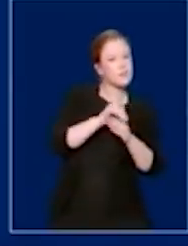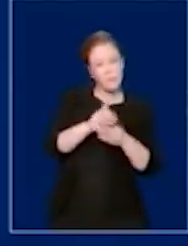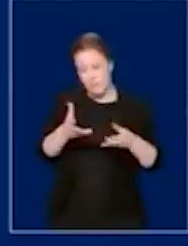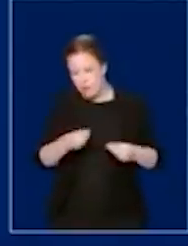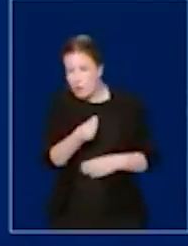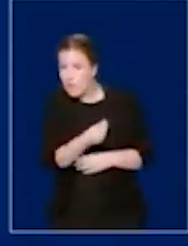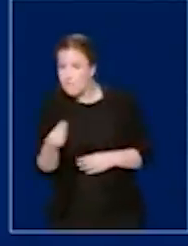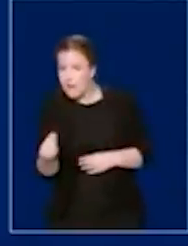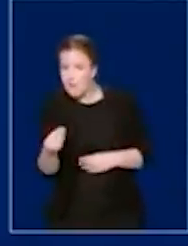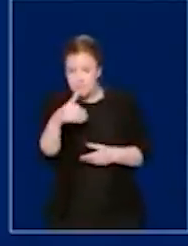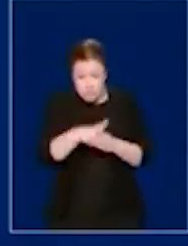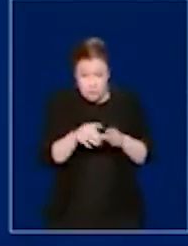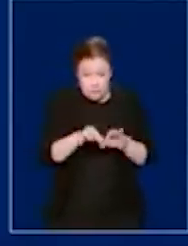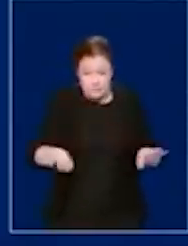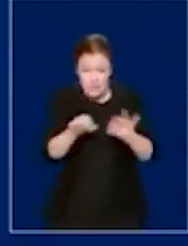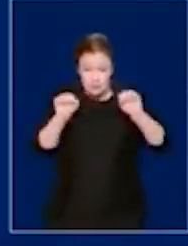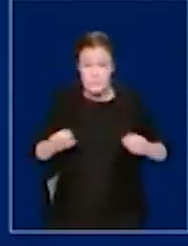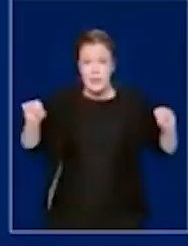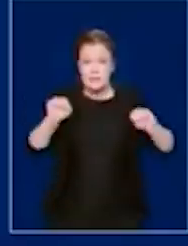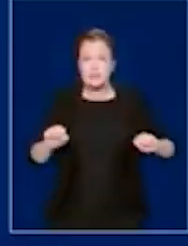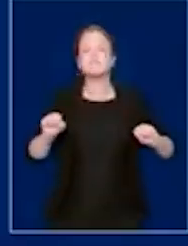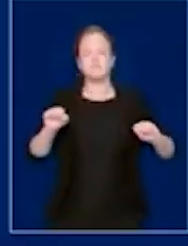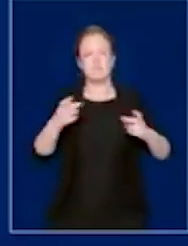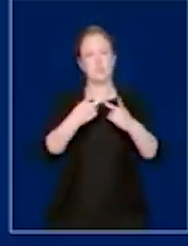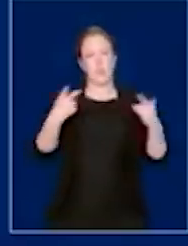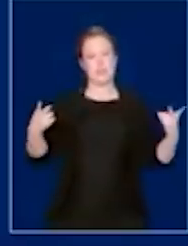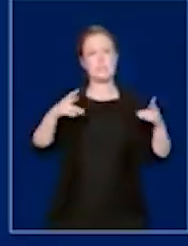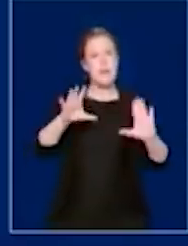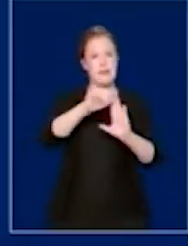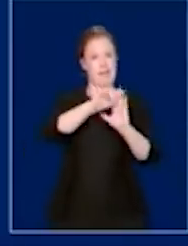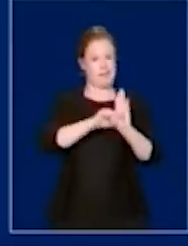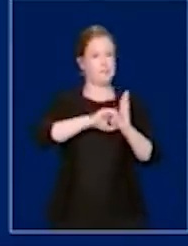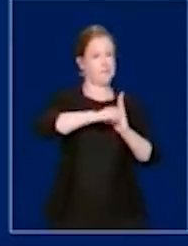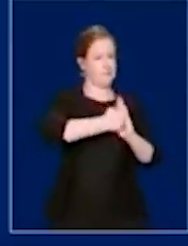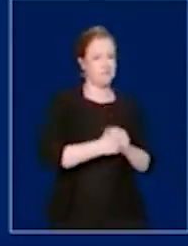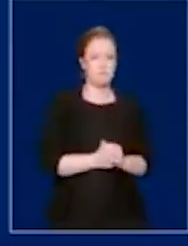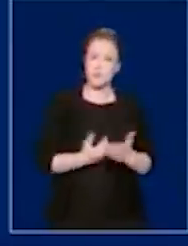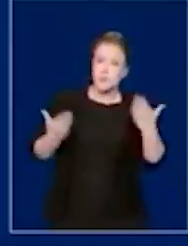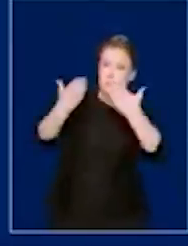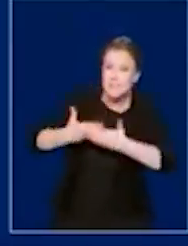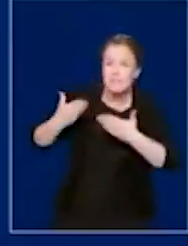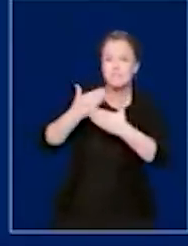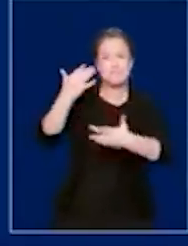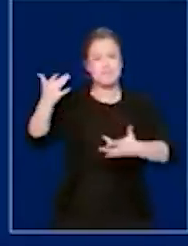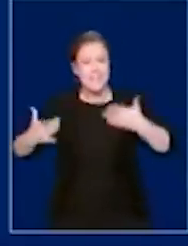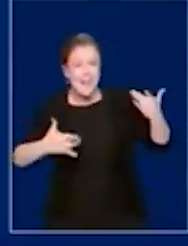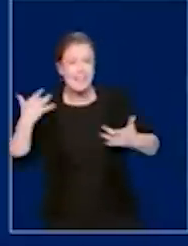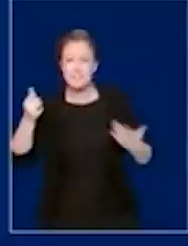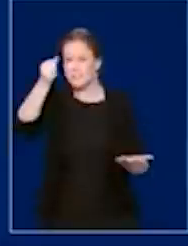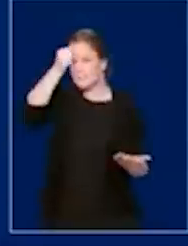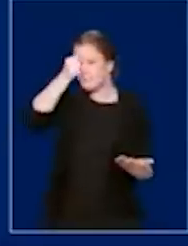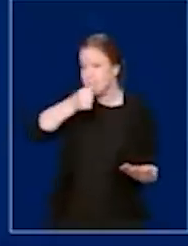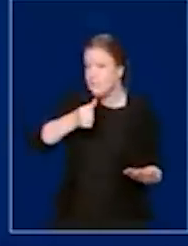seront à nouveau autorisée avec des règles strictes les salles de cinémas les théâtres les musées